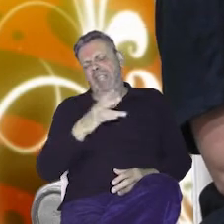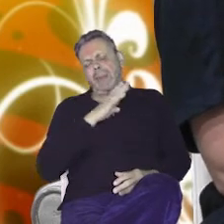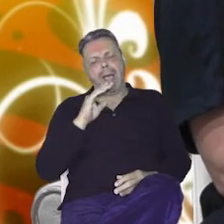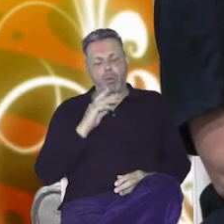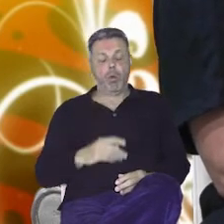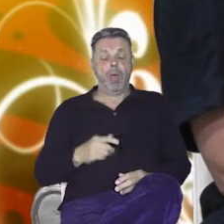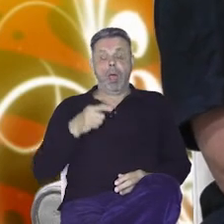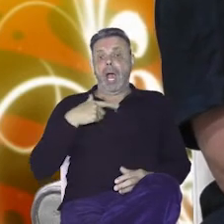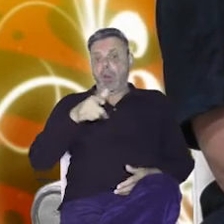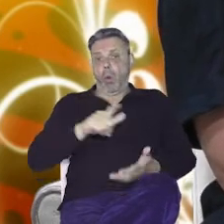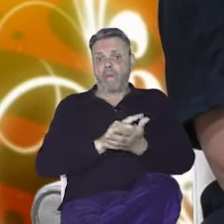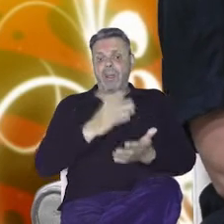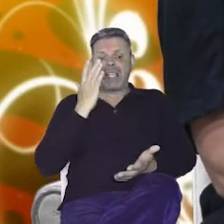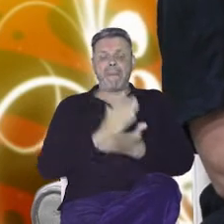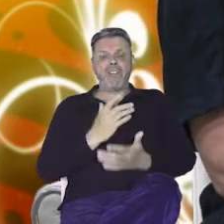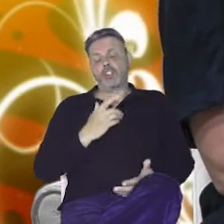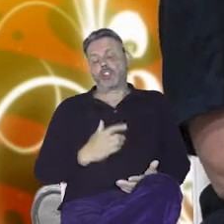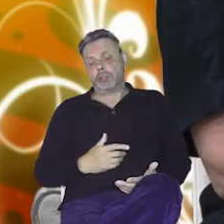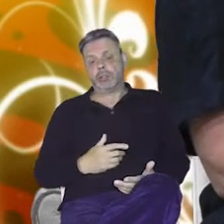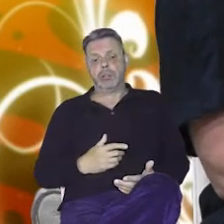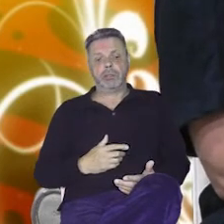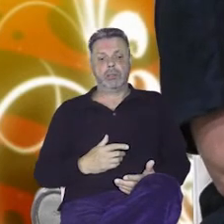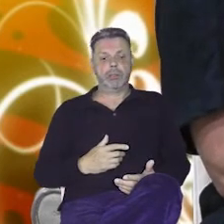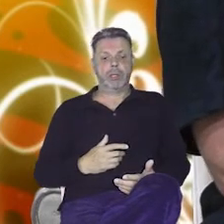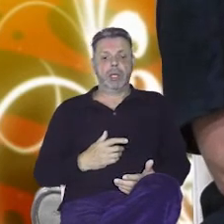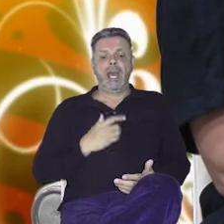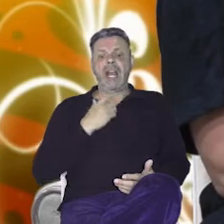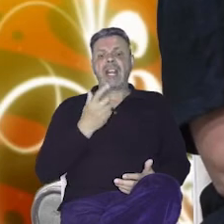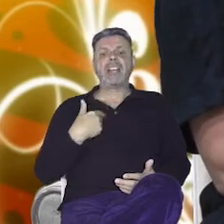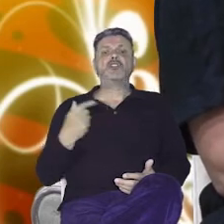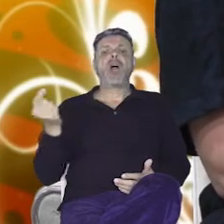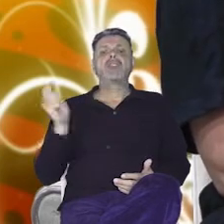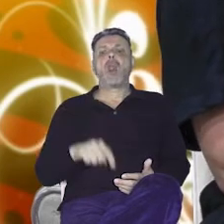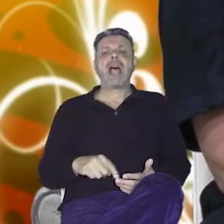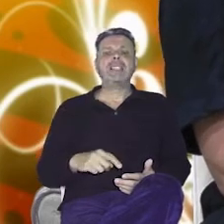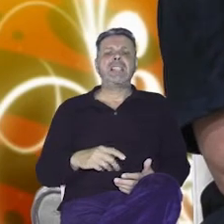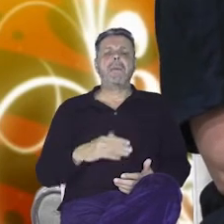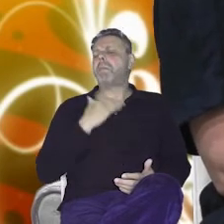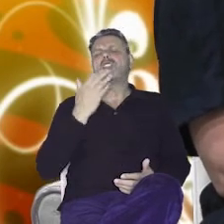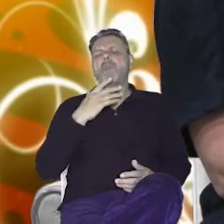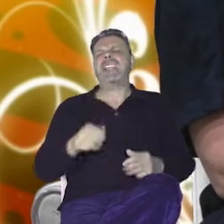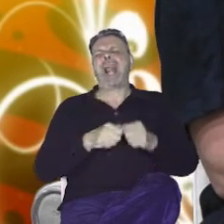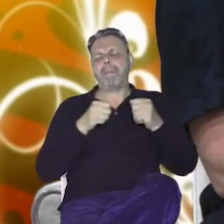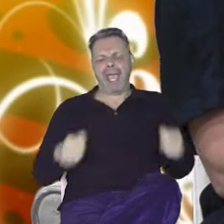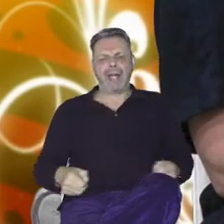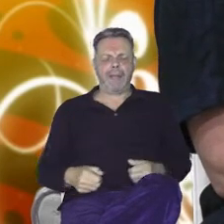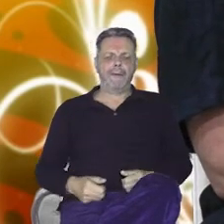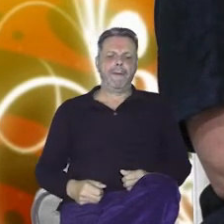već vjerovatno u tom afektu rekla da ću ja dolaziti bile mjere ili ne, da me sad više to uopće ne